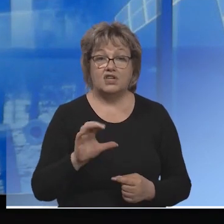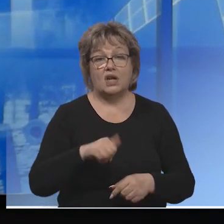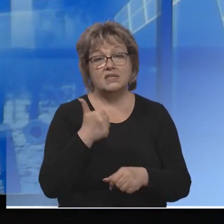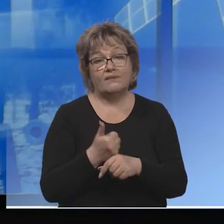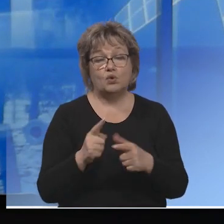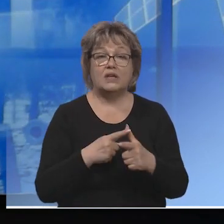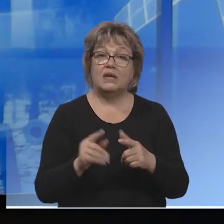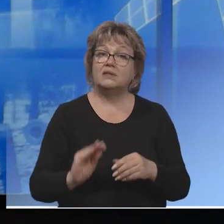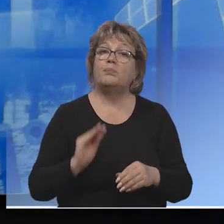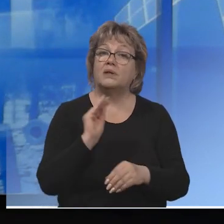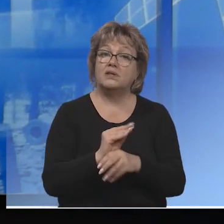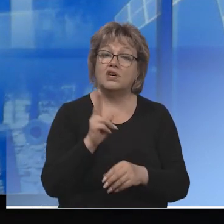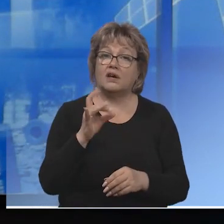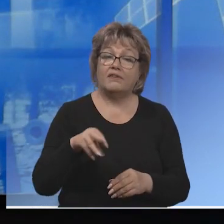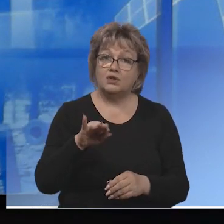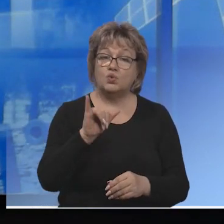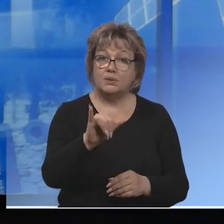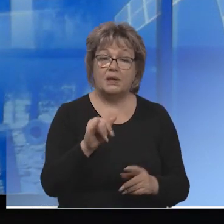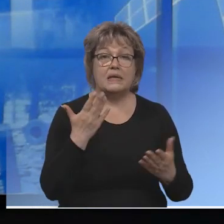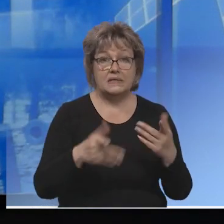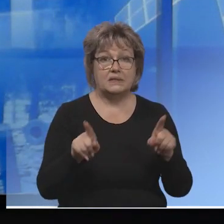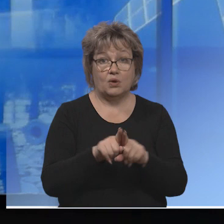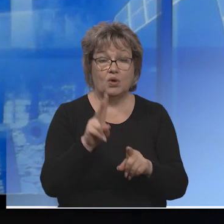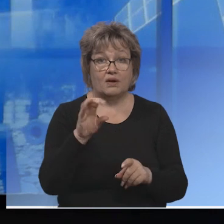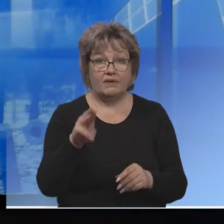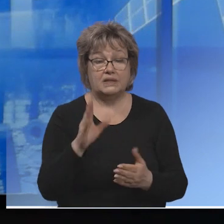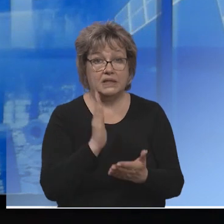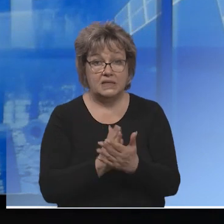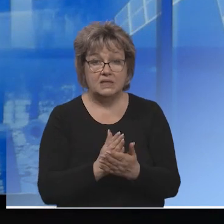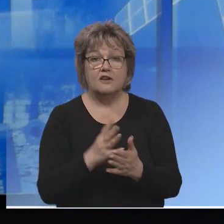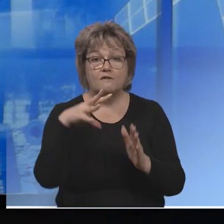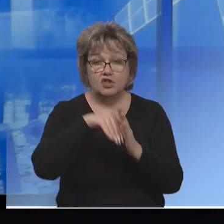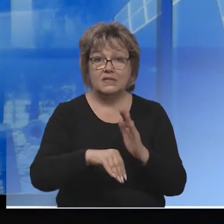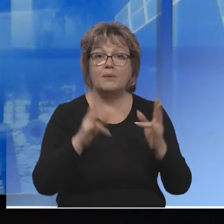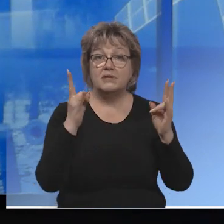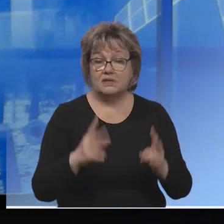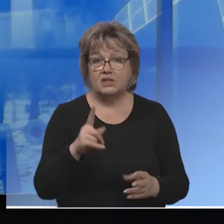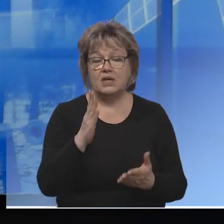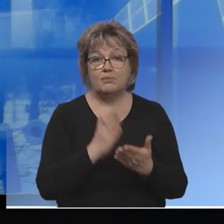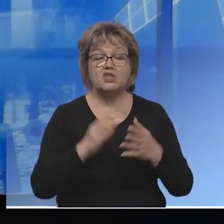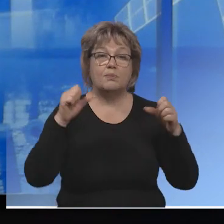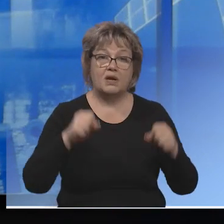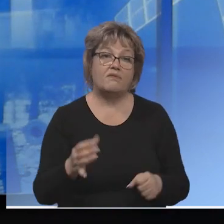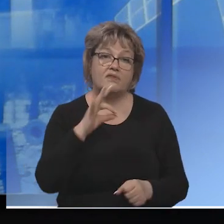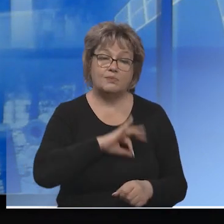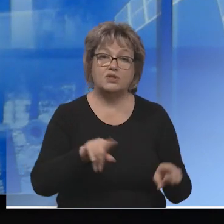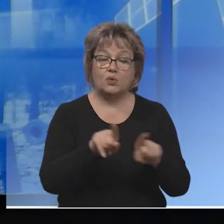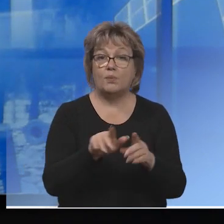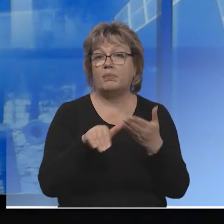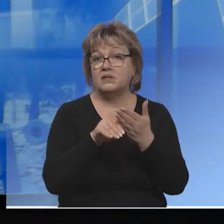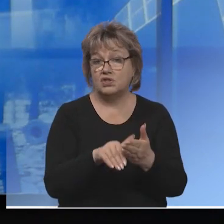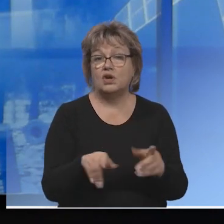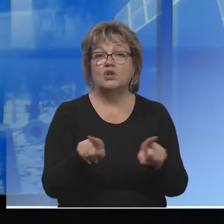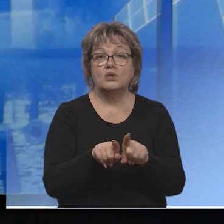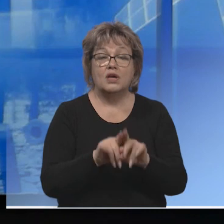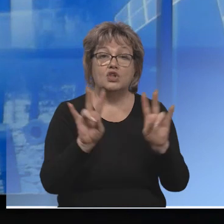важно основной или дополнительный аквет у тебя. Если такой аквет есть в числе пострадавших, значит, ты имеешь право воспользоваться такой поддержкой.